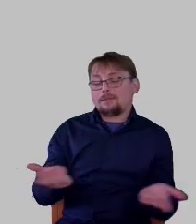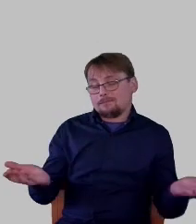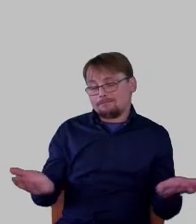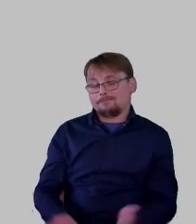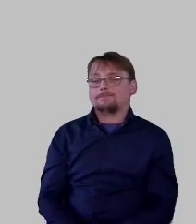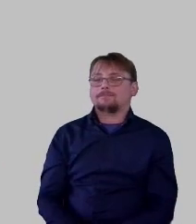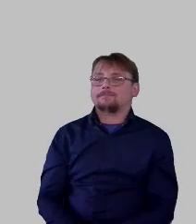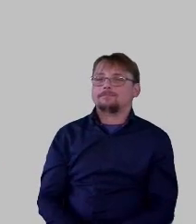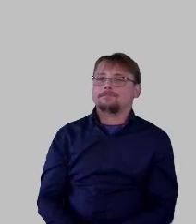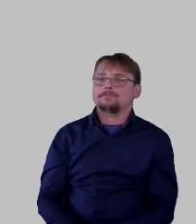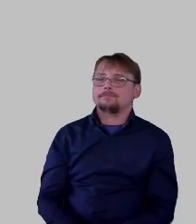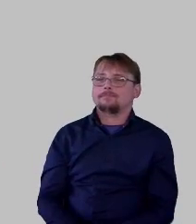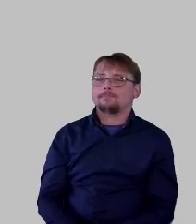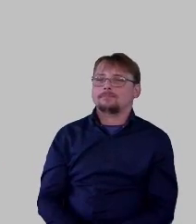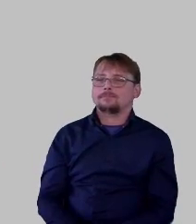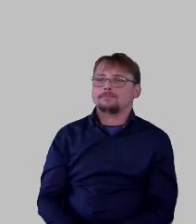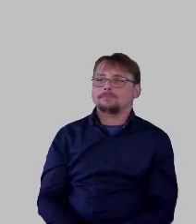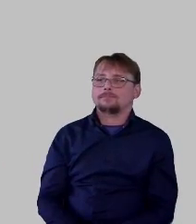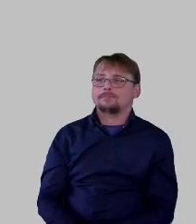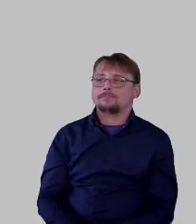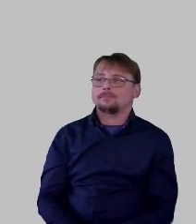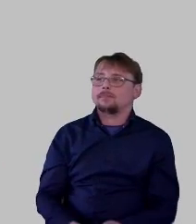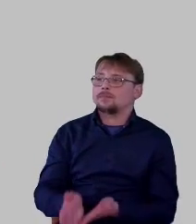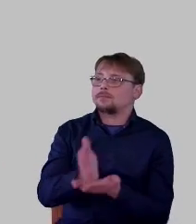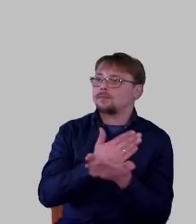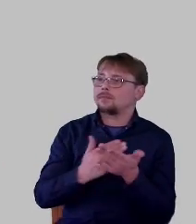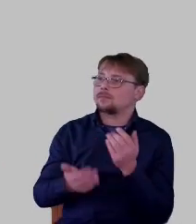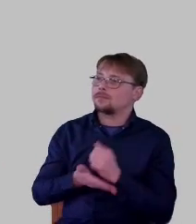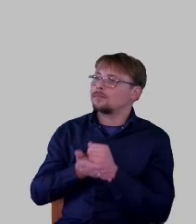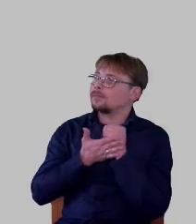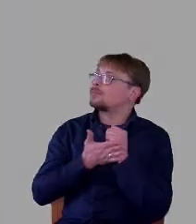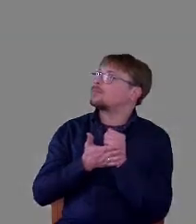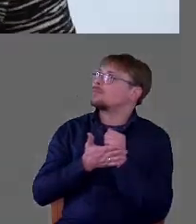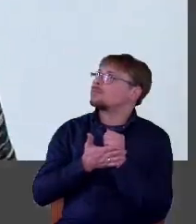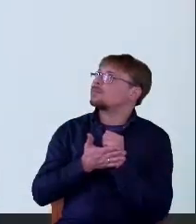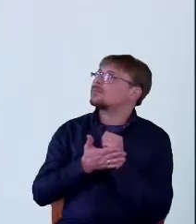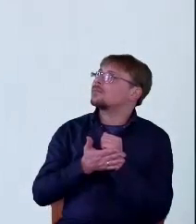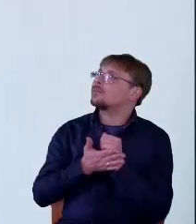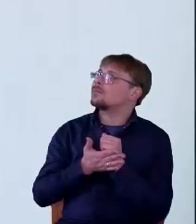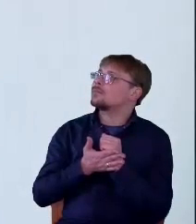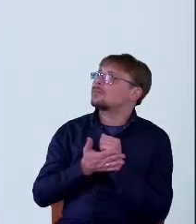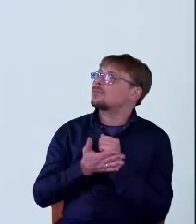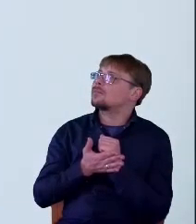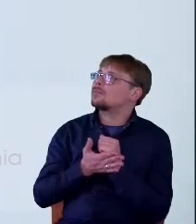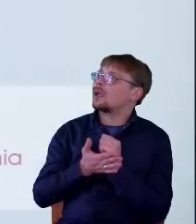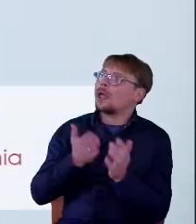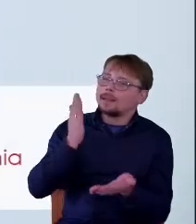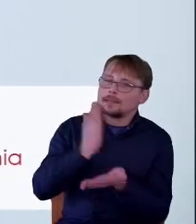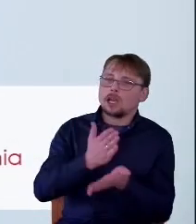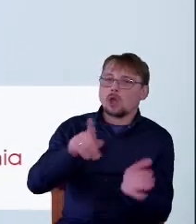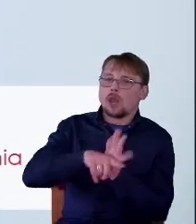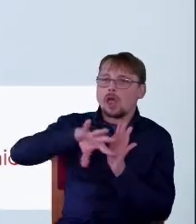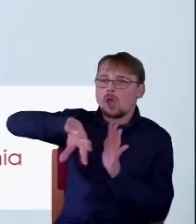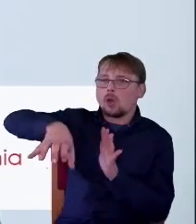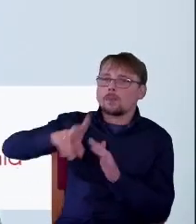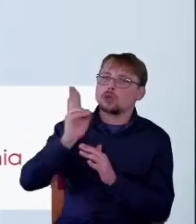oświatowe. Wreszcie niektóre formy tego wsparcia są zarezerwowane w momencie posiadania przez ucznia orzeczenia o